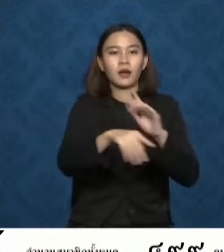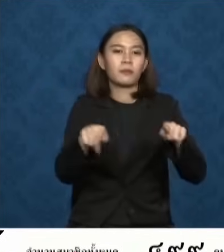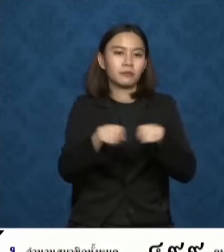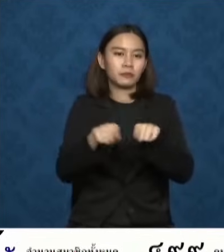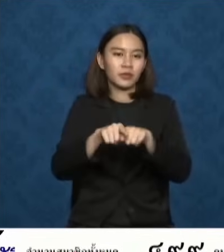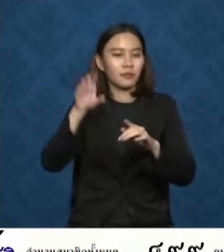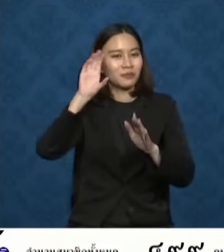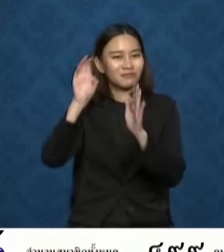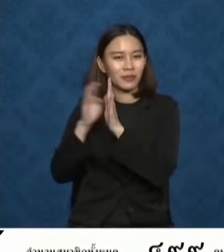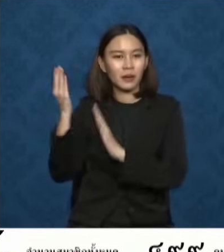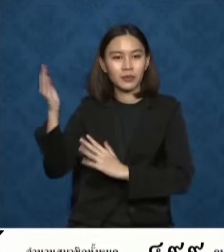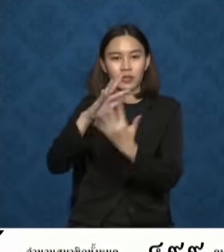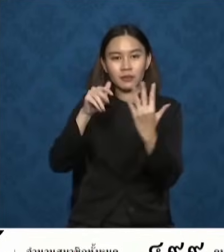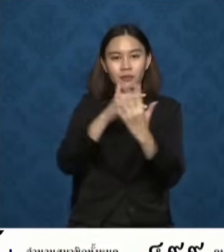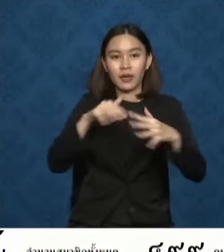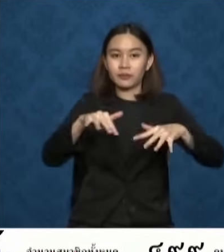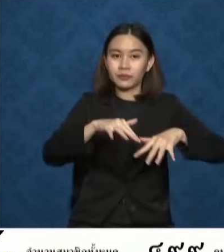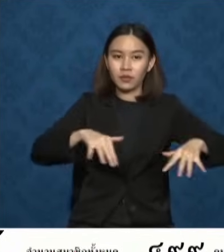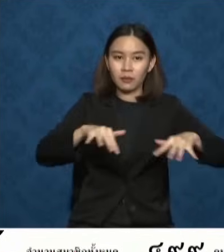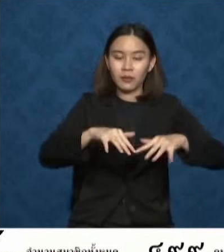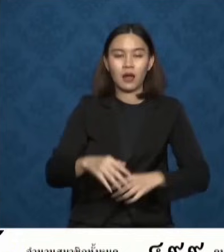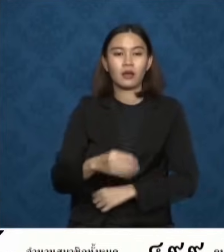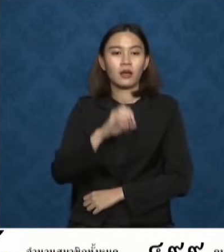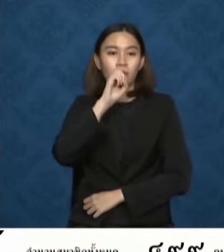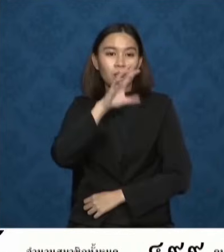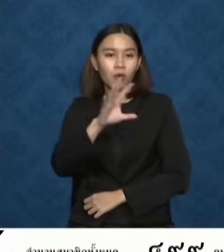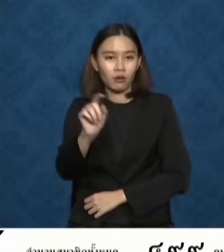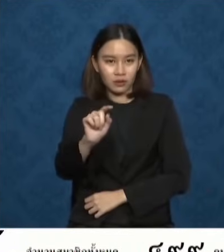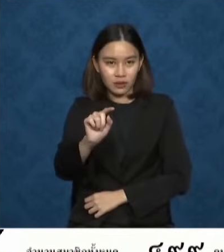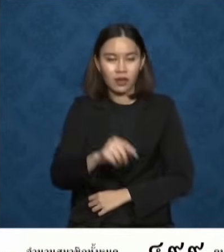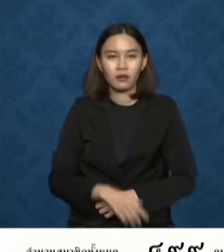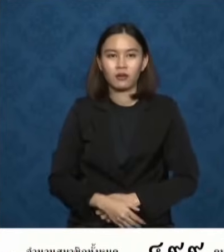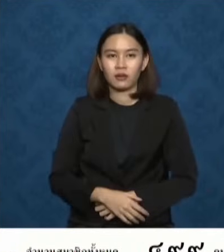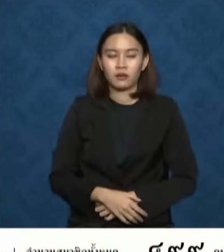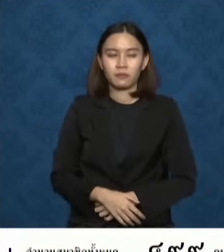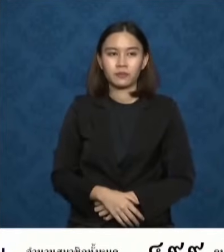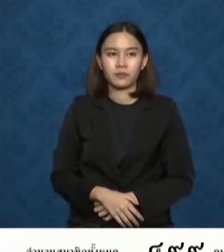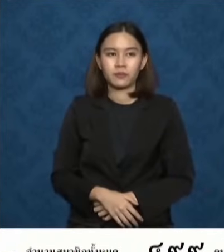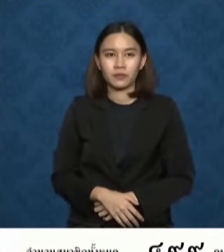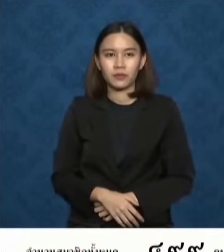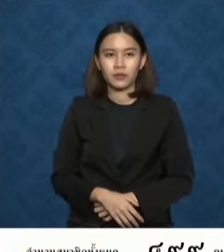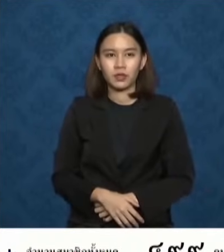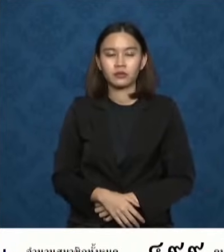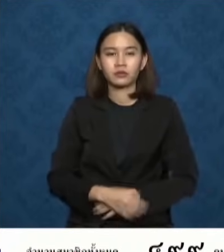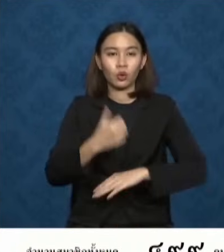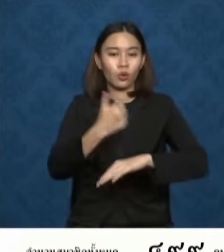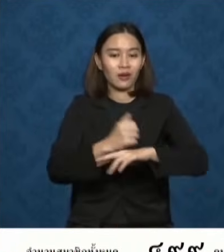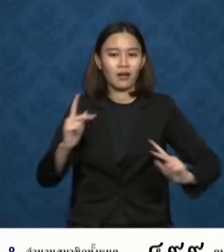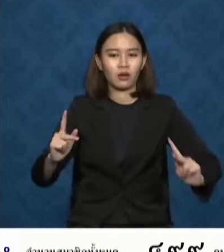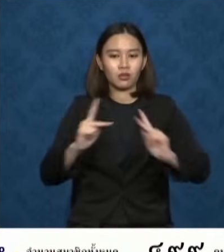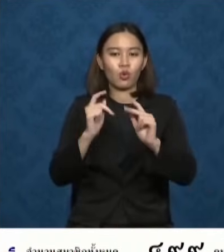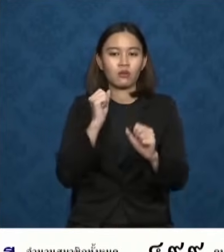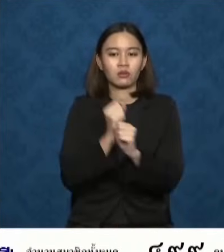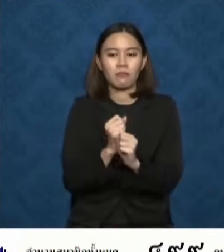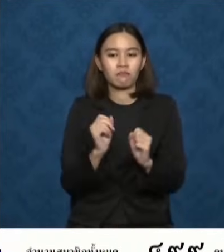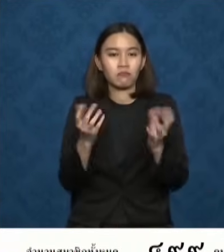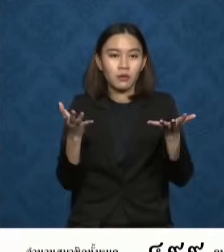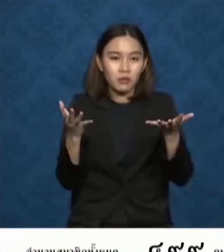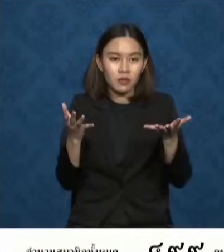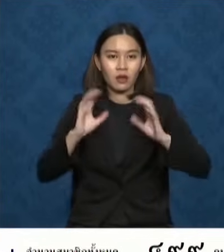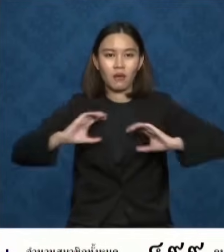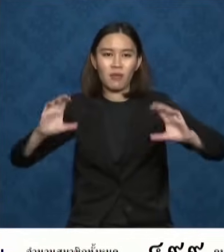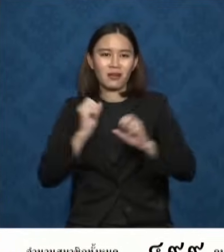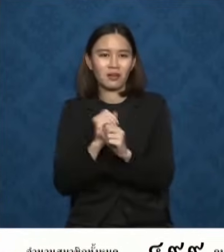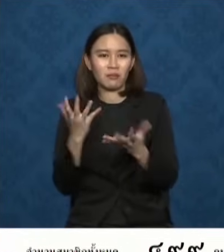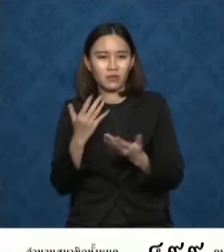นี่คือแผนปกตินะครับแล้วท่านก็จะบอกว่าถ้าอย่างนี้ก็รัฐมนตรีไม่ได้ทำอะไรรัฐบาลไม่ได้ทำอะไรนี่เขา